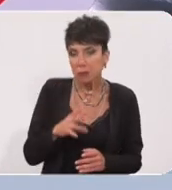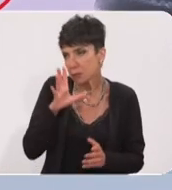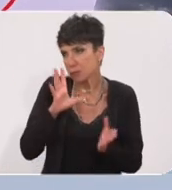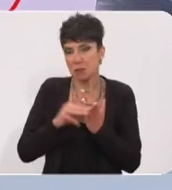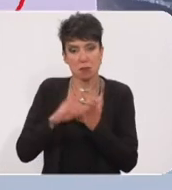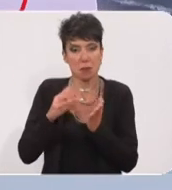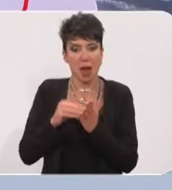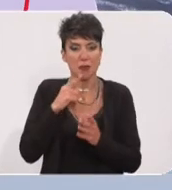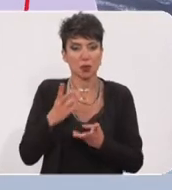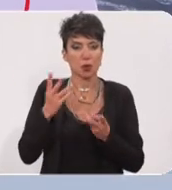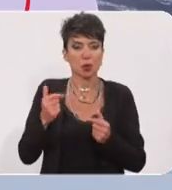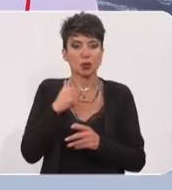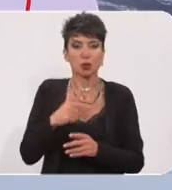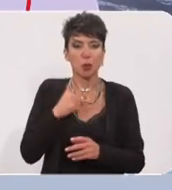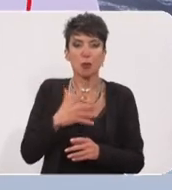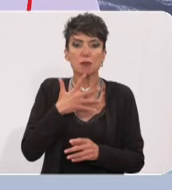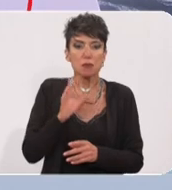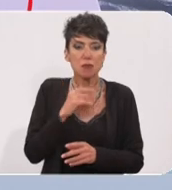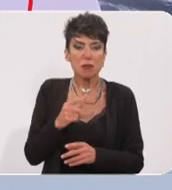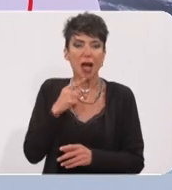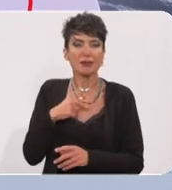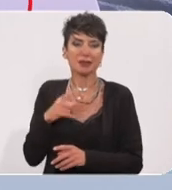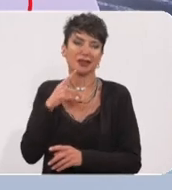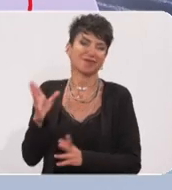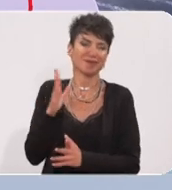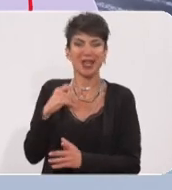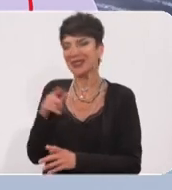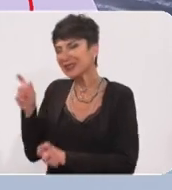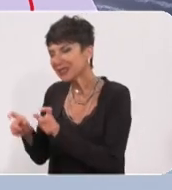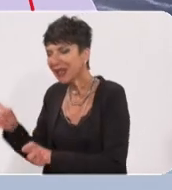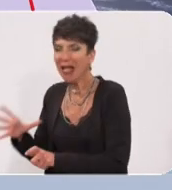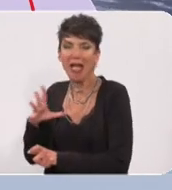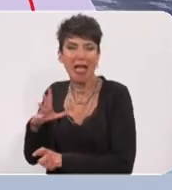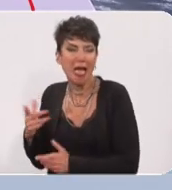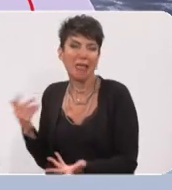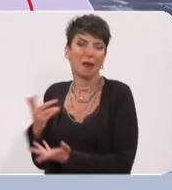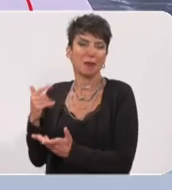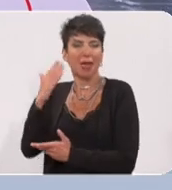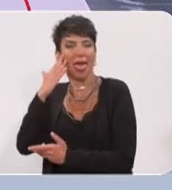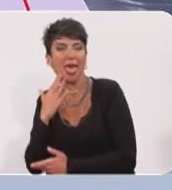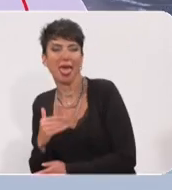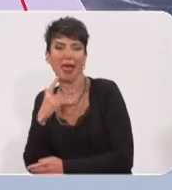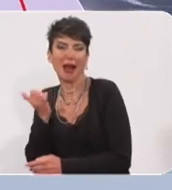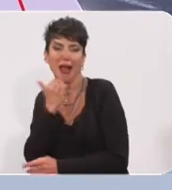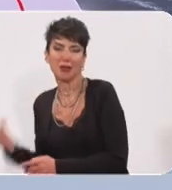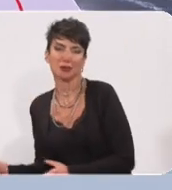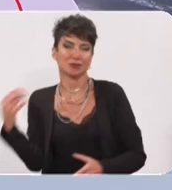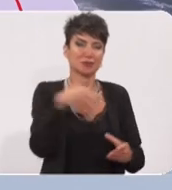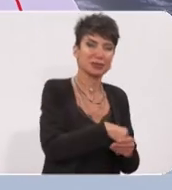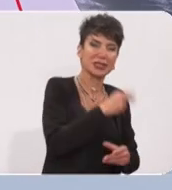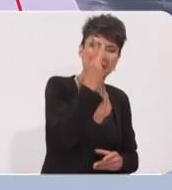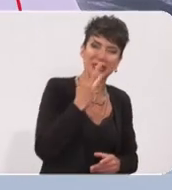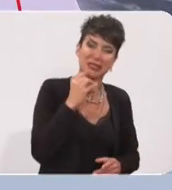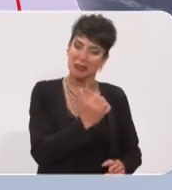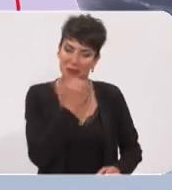χαϊδεύοντας αυτιά, μιλώντας για παραπλανημένους ναζί και άλλα. Και νομίζουμε το τελικό που πρέπει να κρατήσει και ο ελληνικός λαός είναι ότι